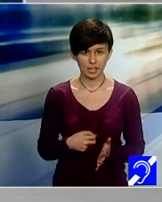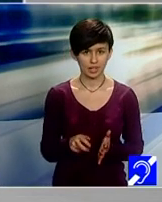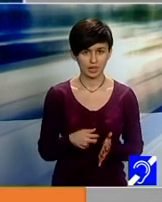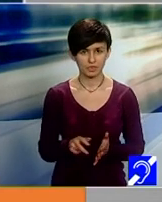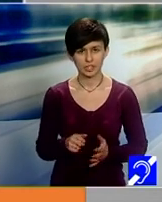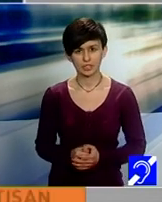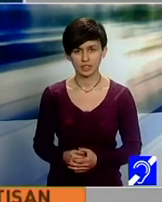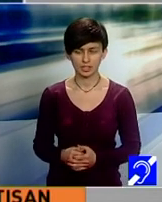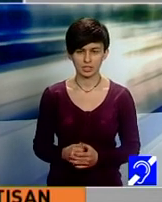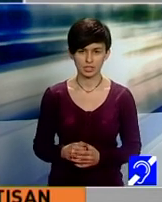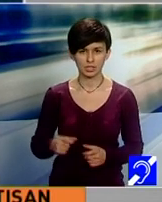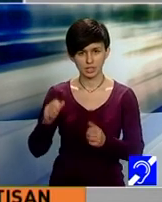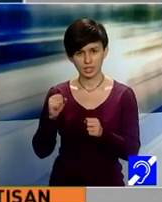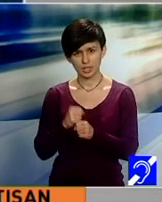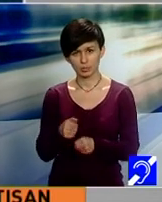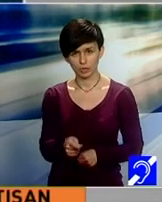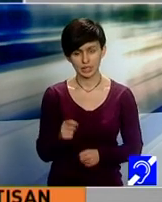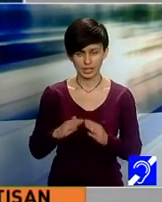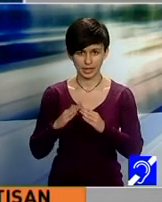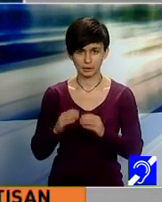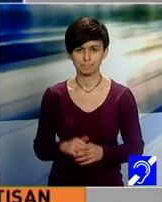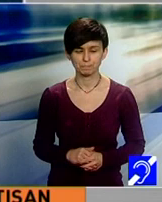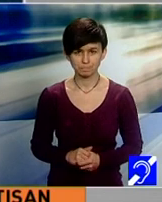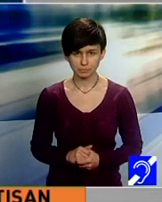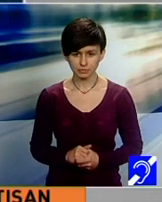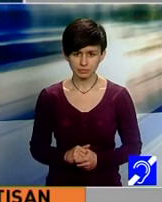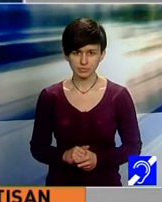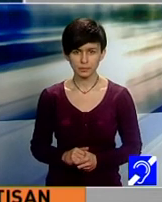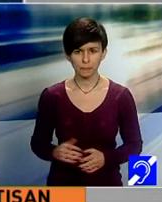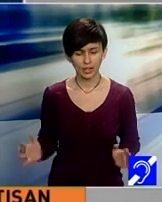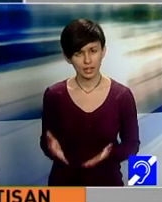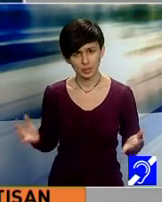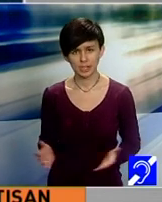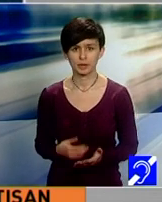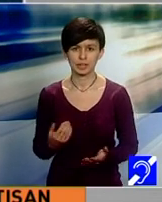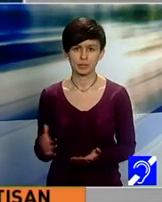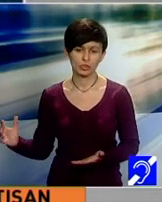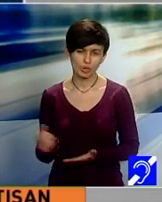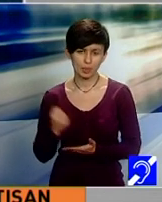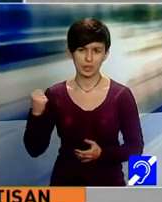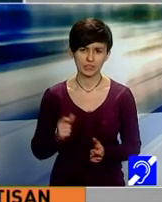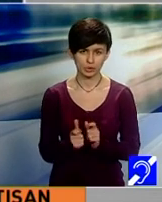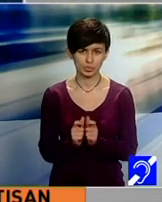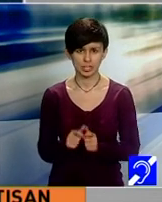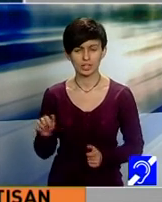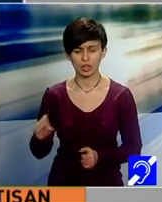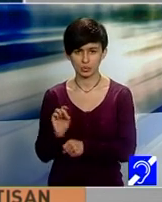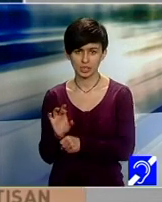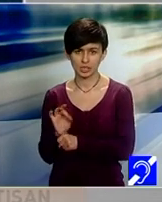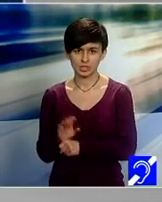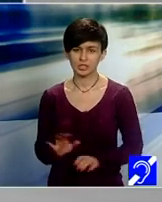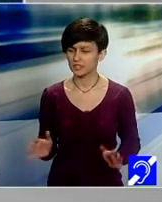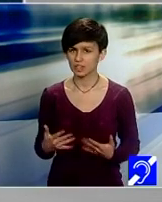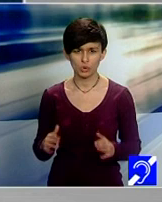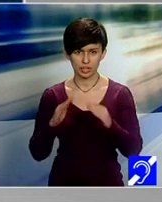piața imobiliară, unde este o adevărată efervescență. În goana pentru a mai prinde un credit, acum se vinde într-o veselie orice